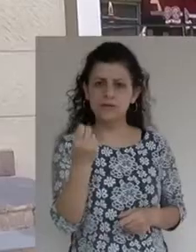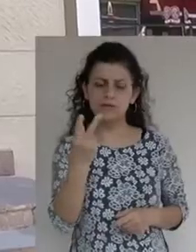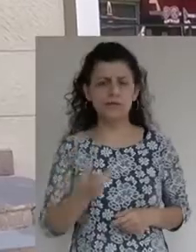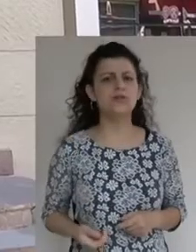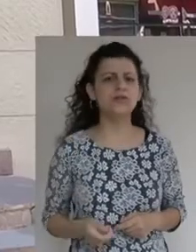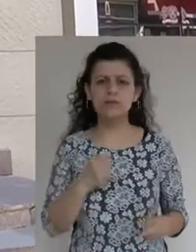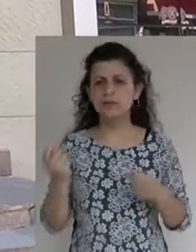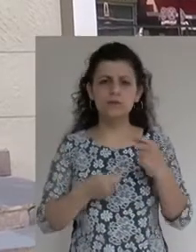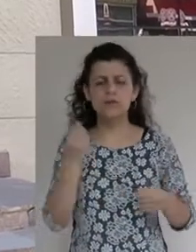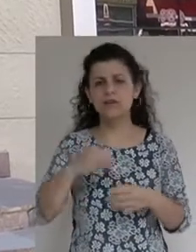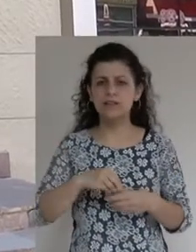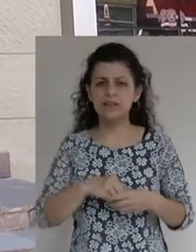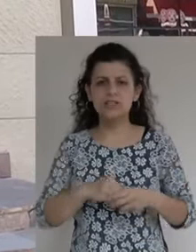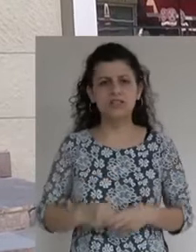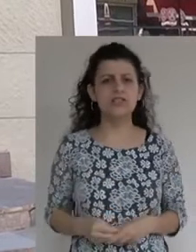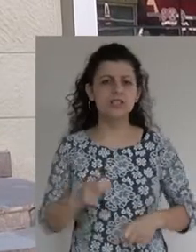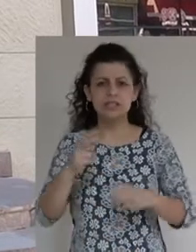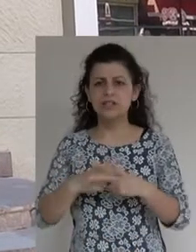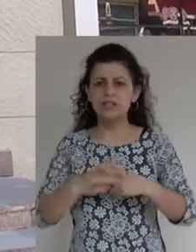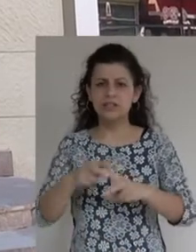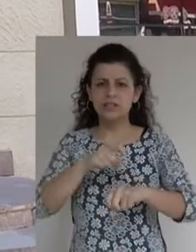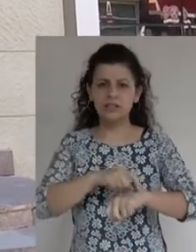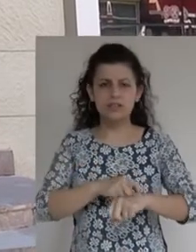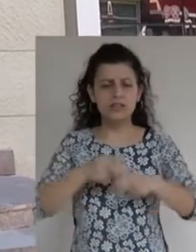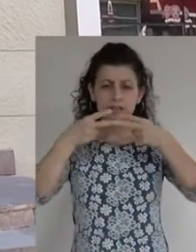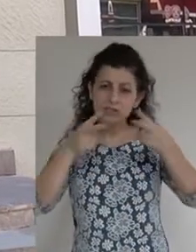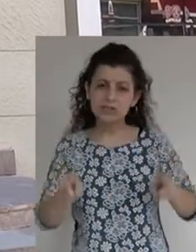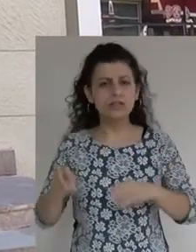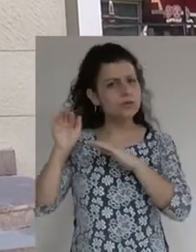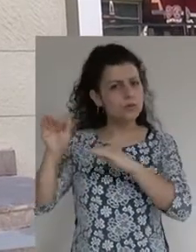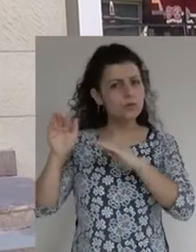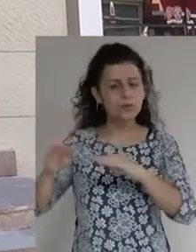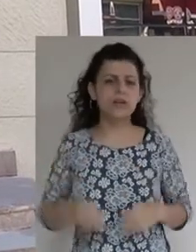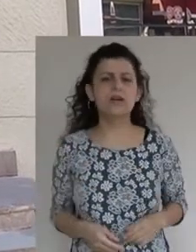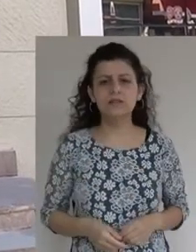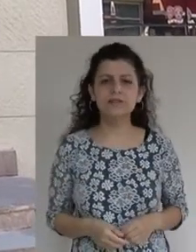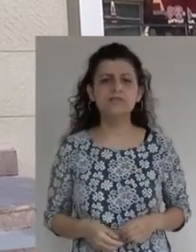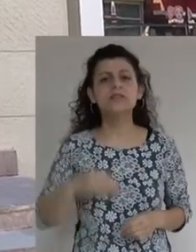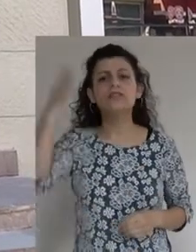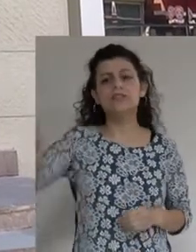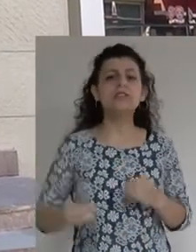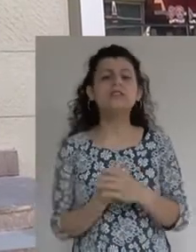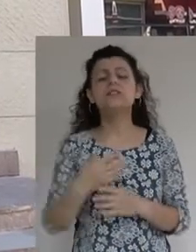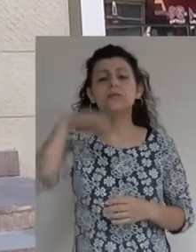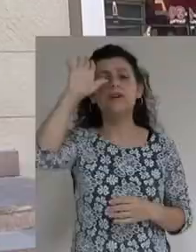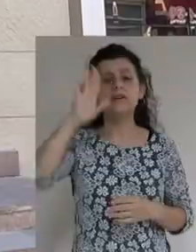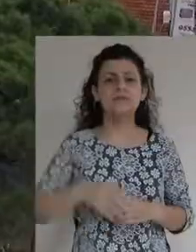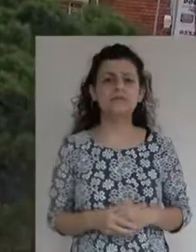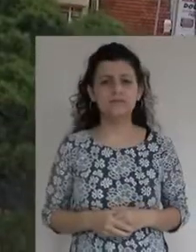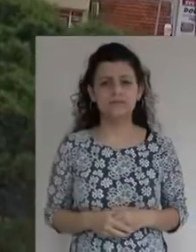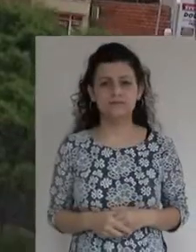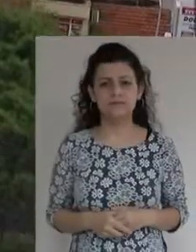Koronavirüsle mücadele kapsamında yetkililerin açıkladığı tedbirleri duyalım. Sorunlu olmadıkça dışarı çıkmayalım.